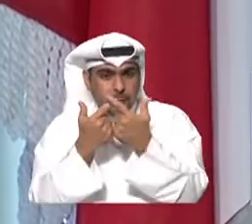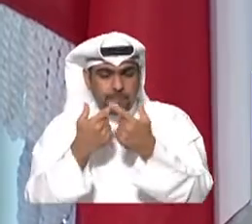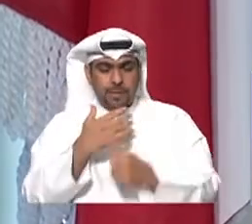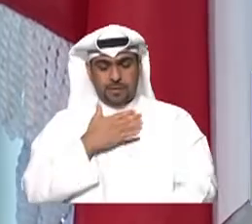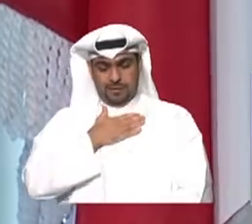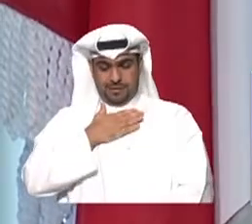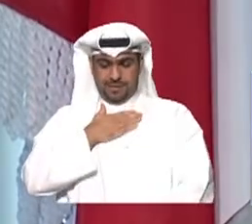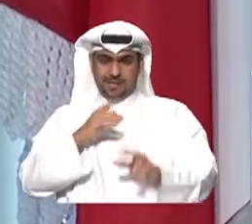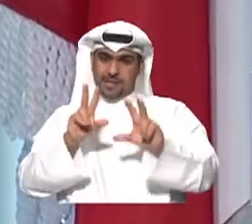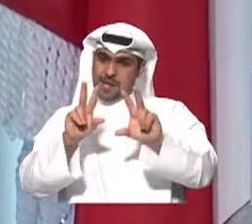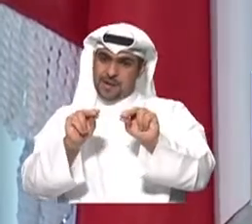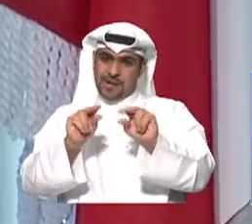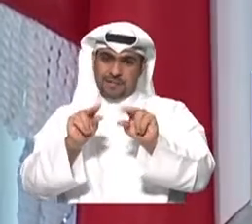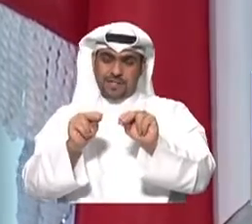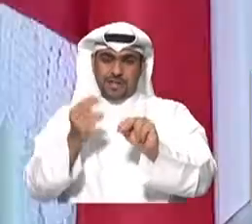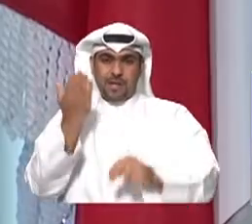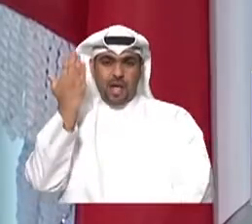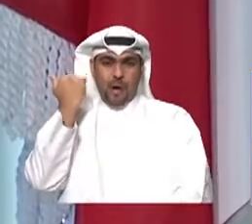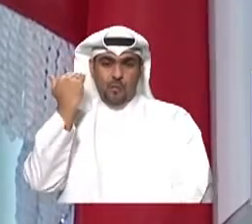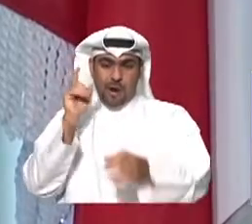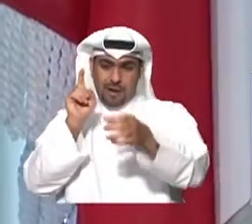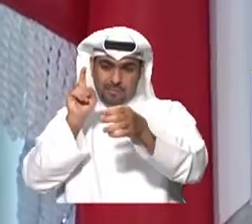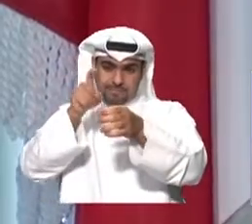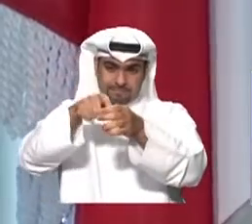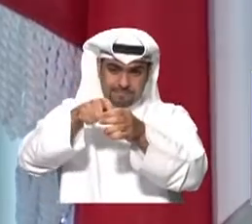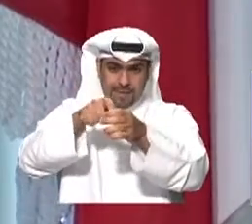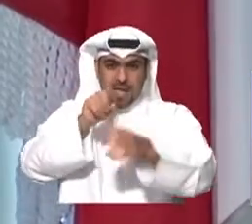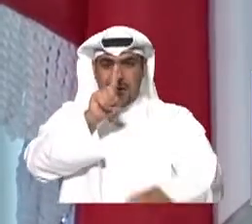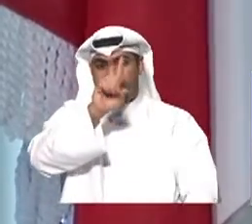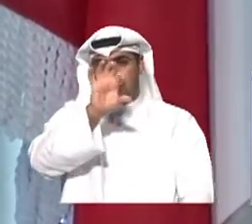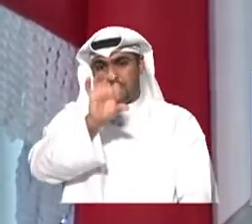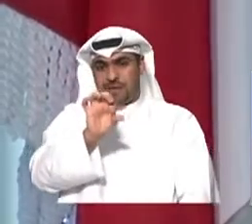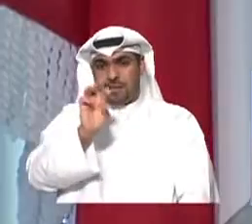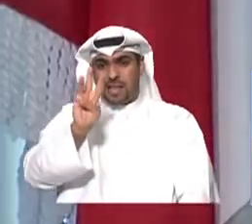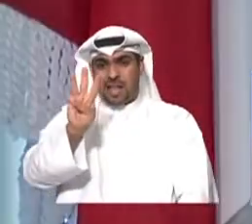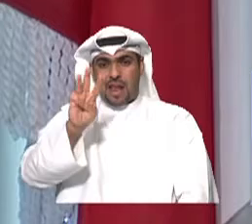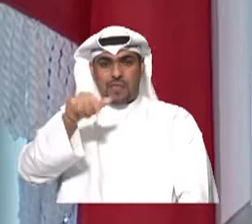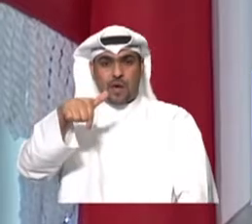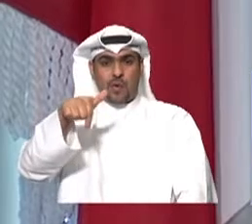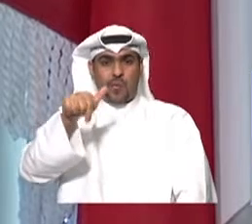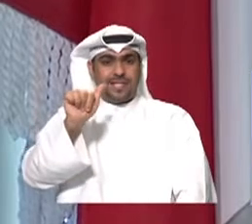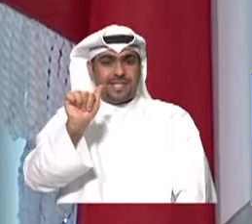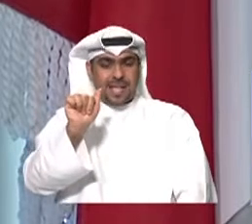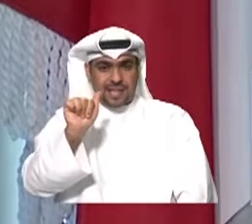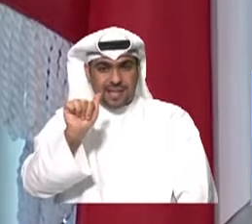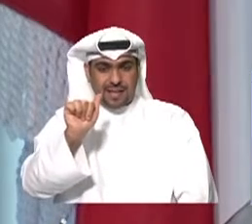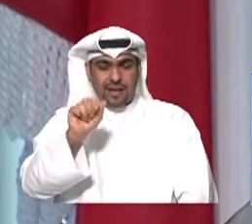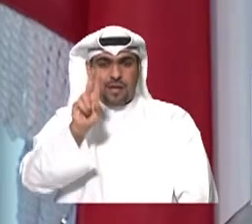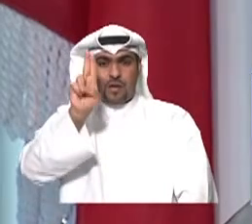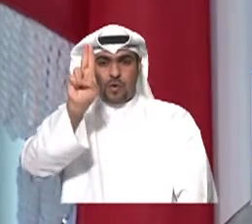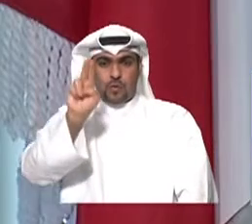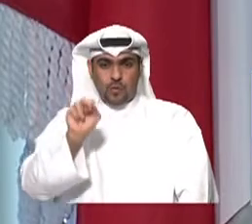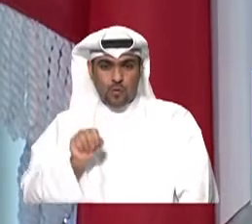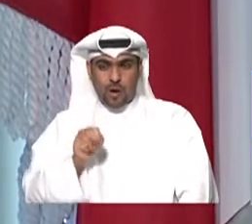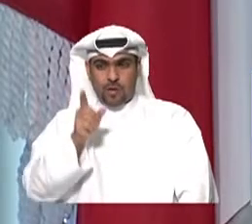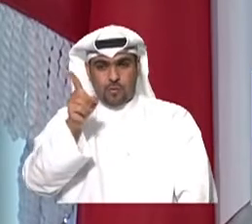للأمم المتحدة عام 1963 في إطار الجهود التي ترعاها الأمم